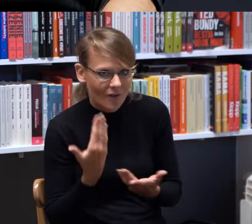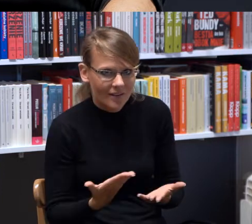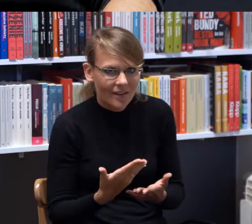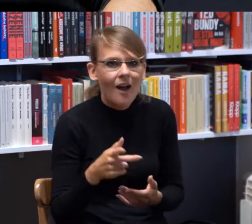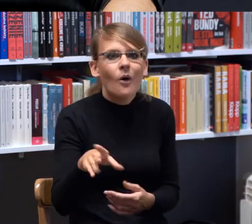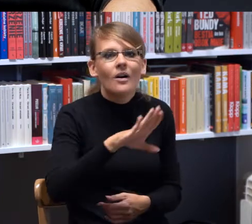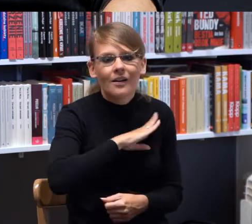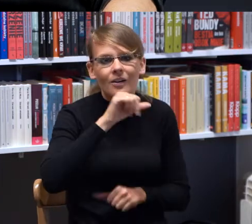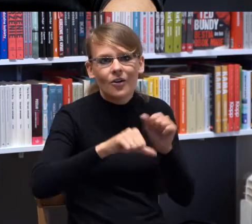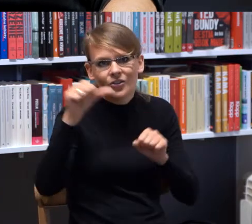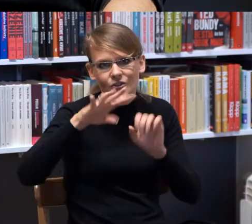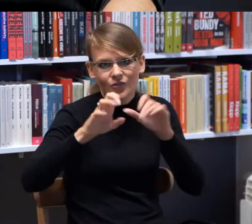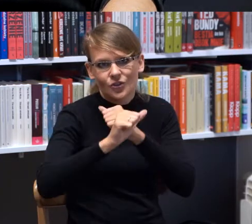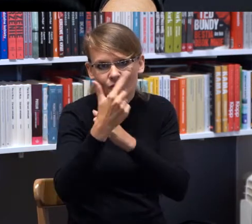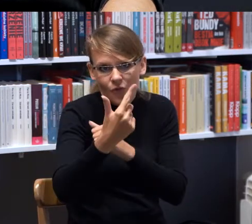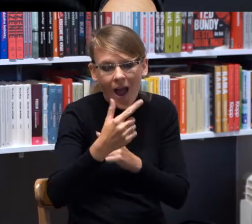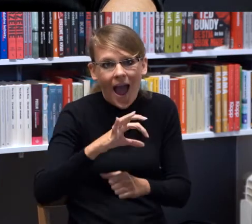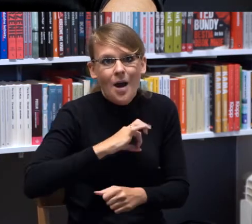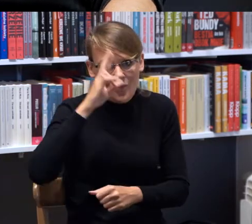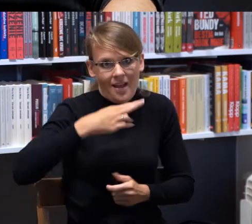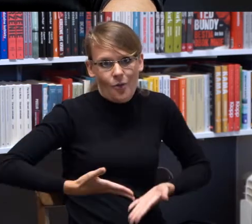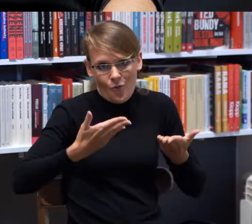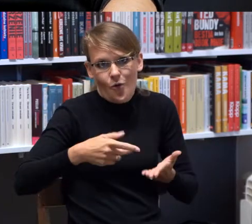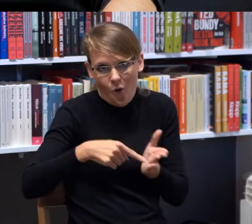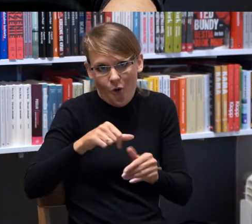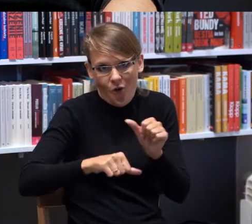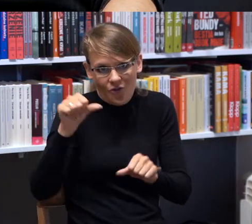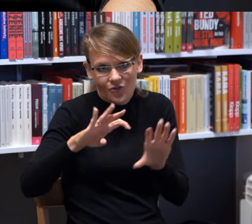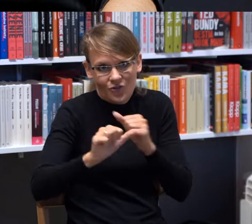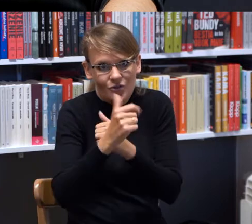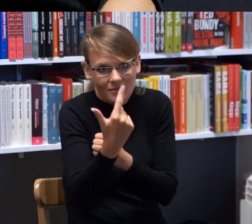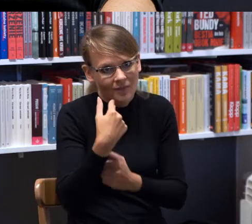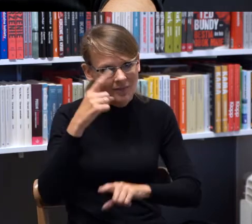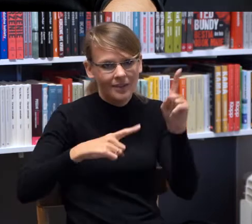zmarł w 62, czyli w roku, kiedy się urodził mój ojciec i czasami myślę, że mój ojciec sobie tak